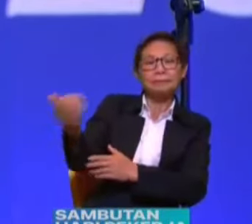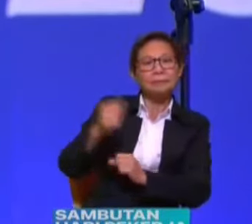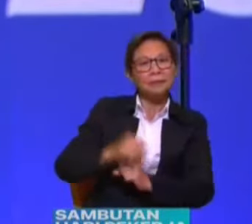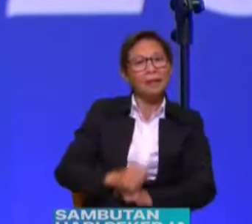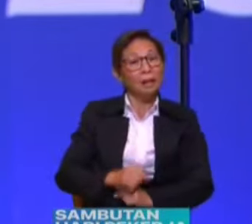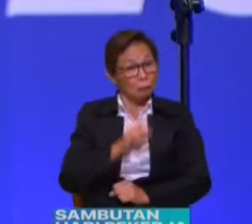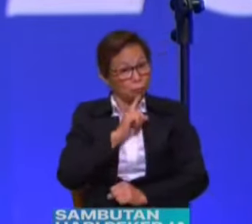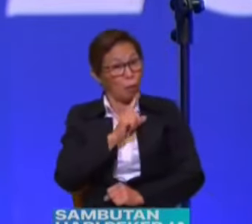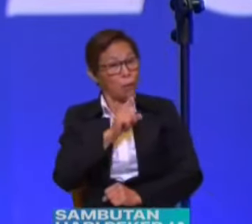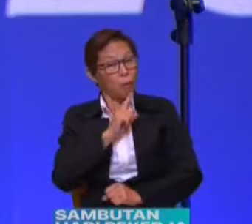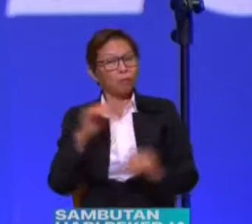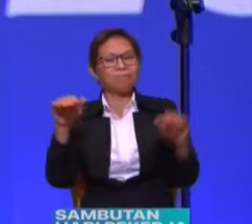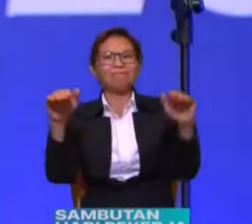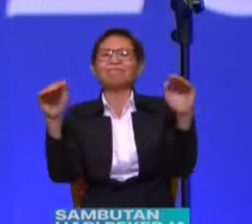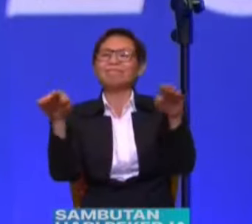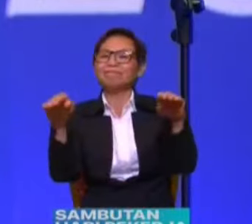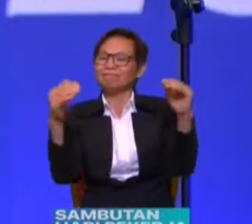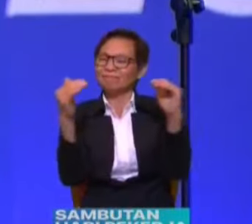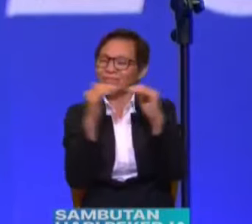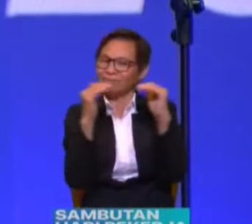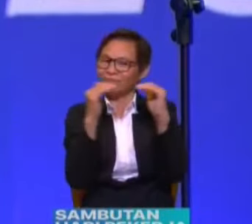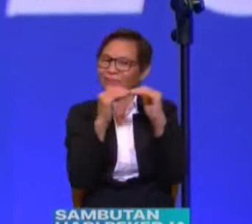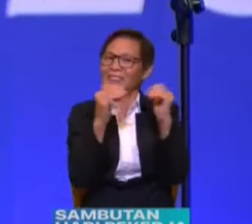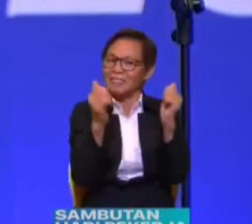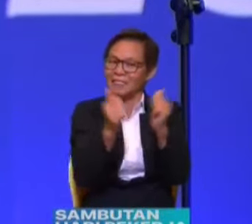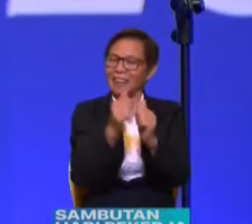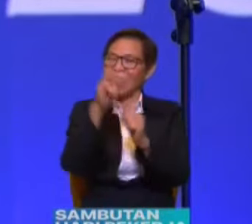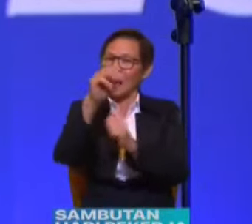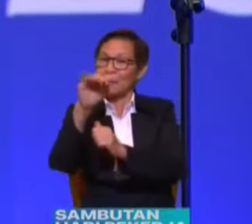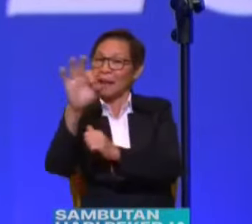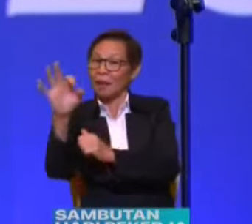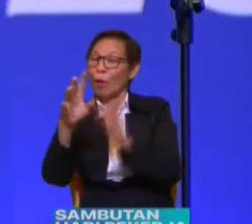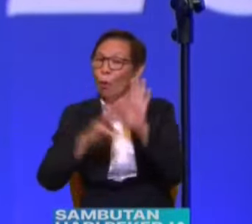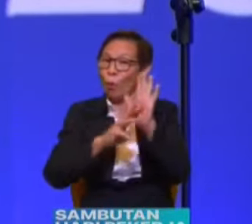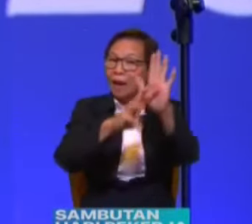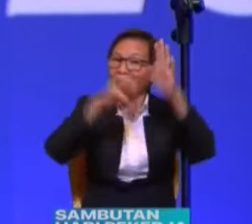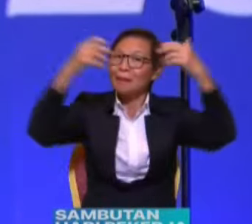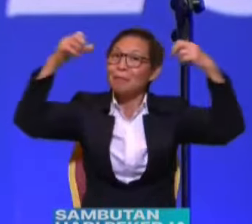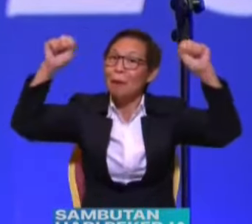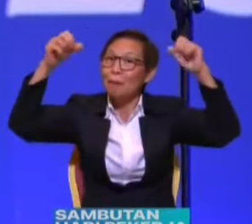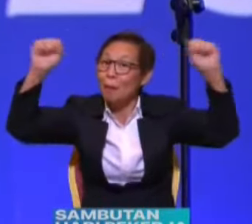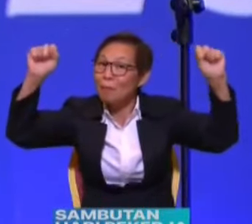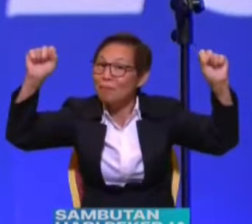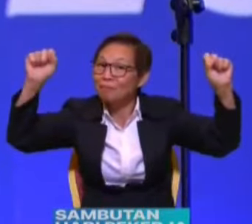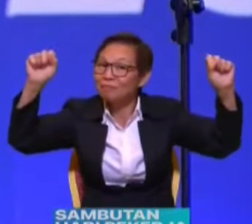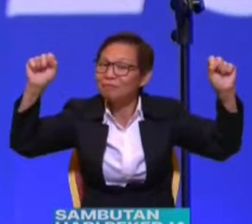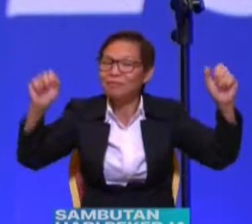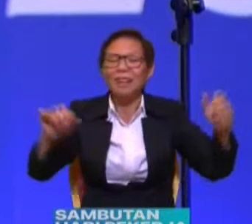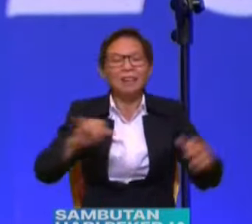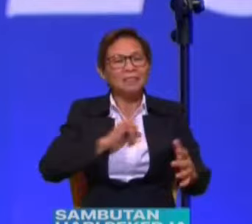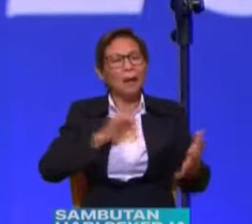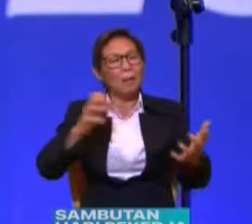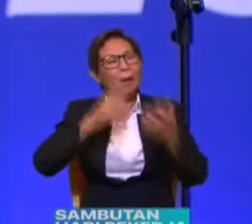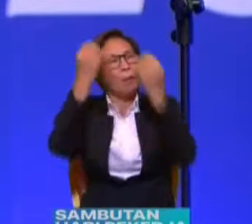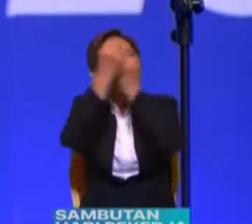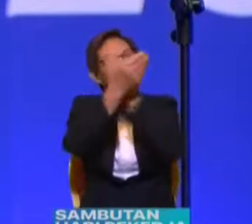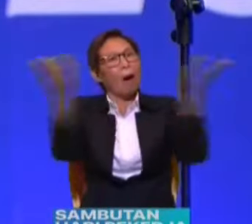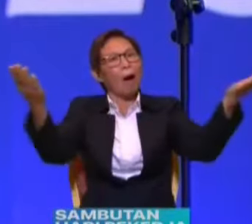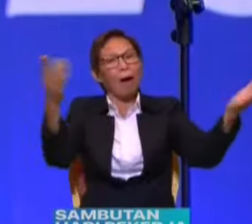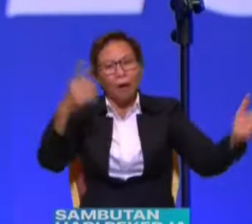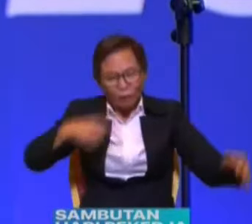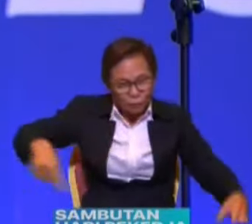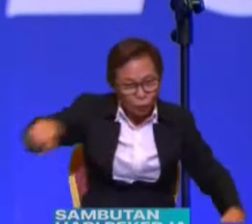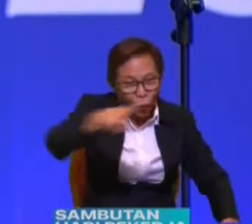dan tentunya diimbangi dengan MEF kerana mewakili majikan. Tapi saya mau message ini